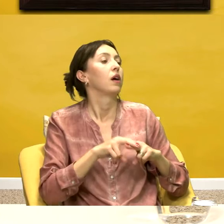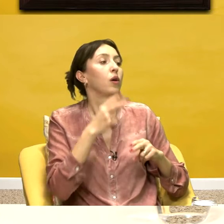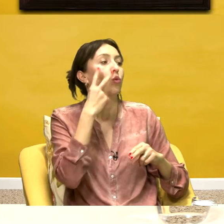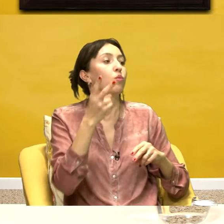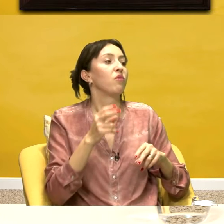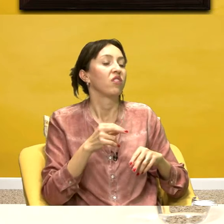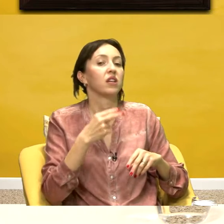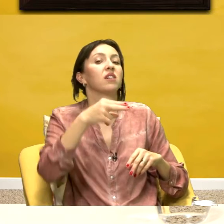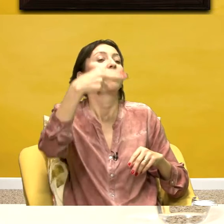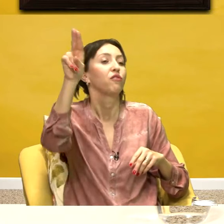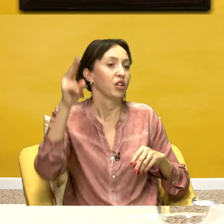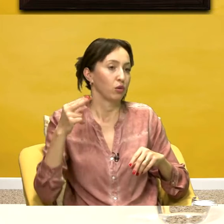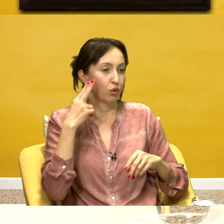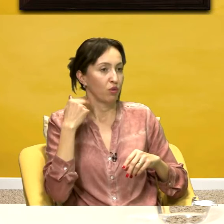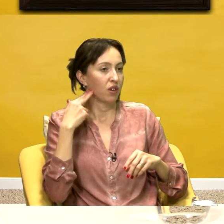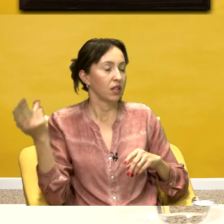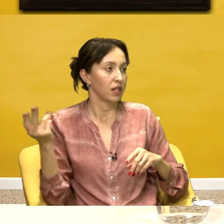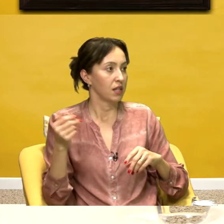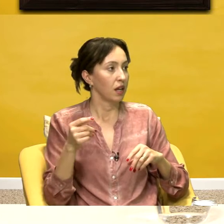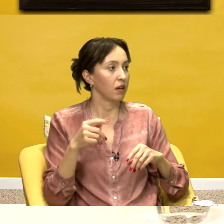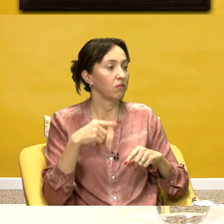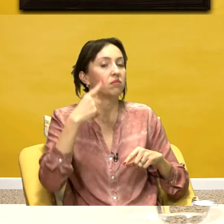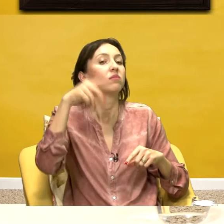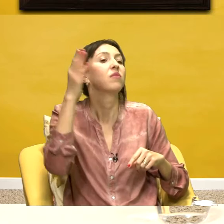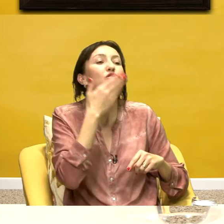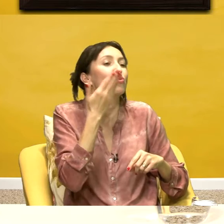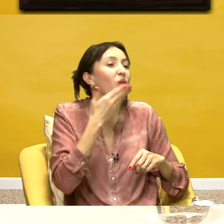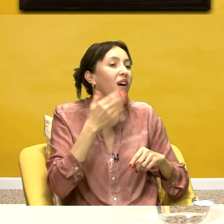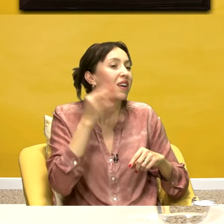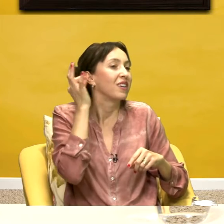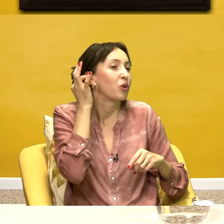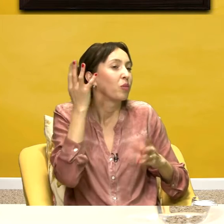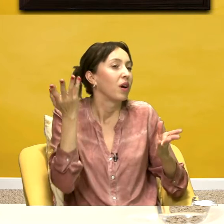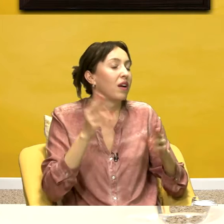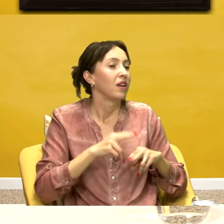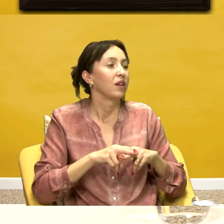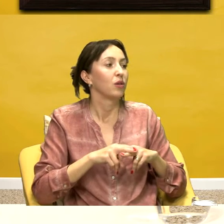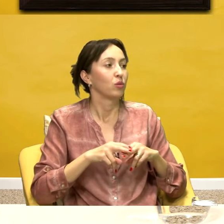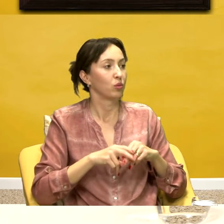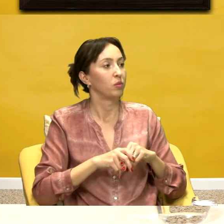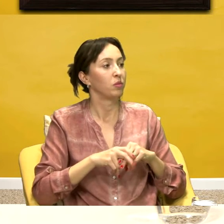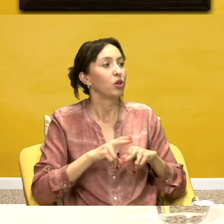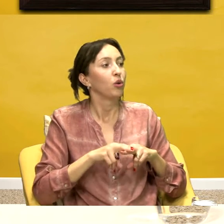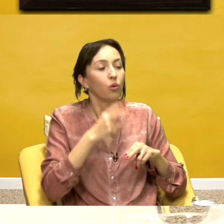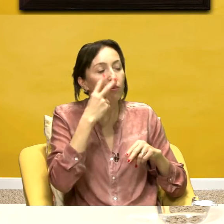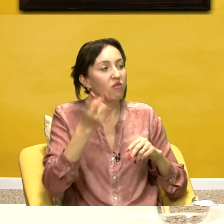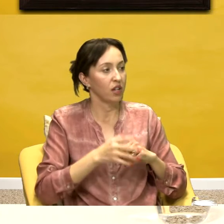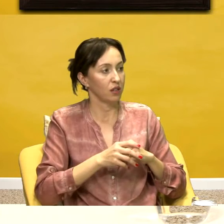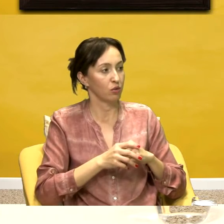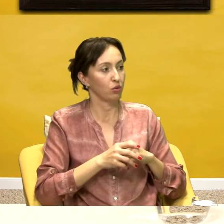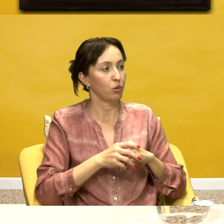într-o școală, ținând cont de faptul că ea a făcut o școală